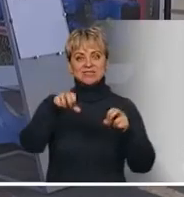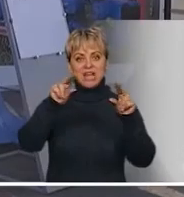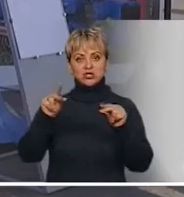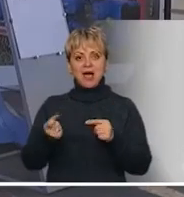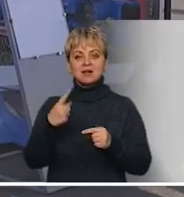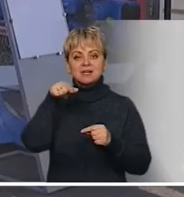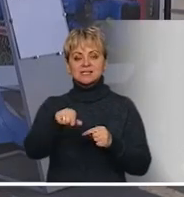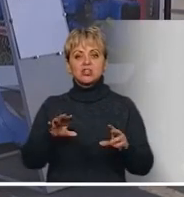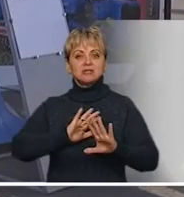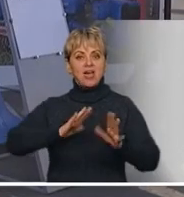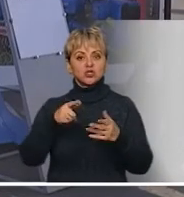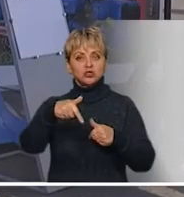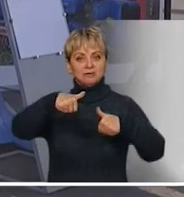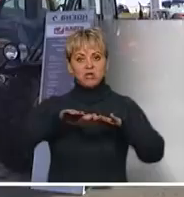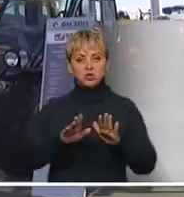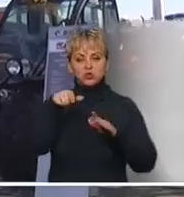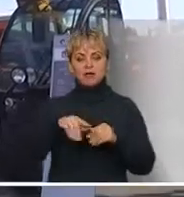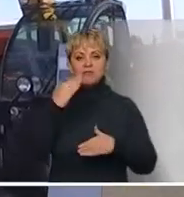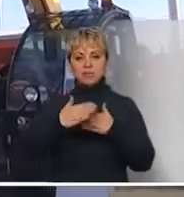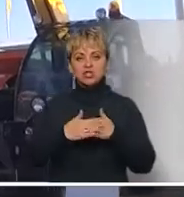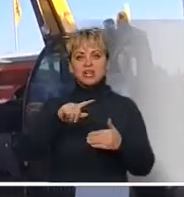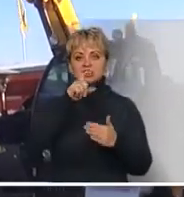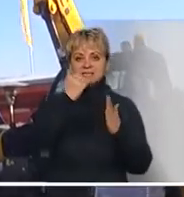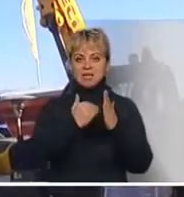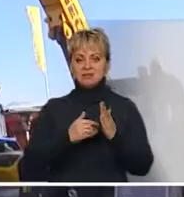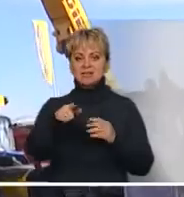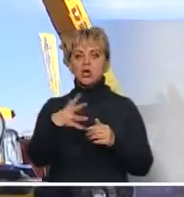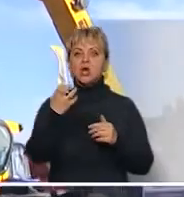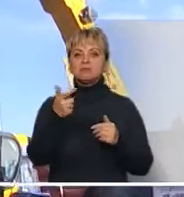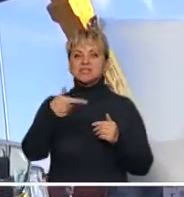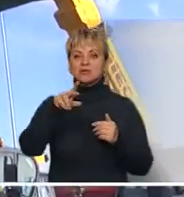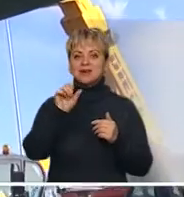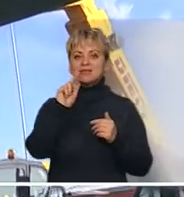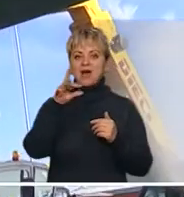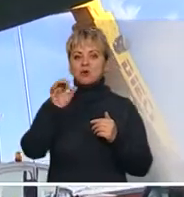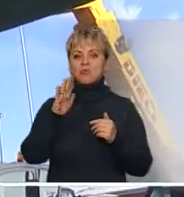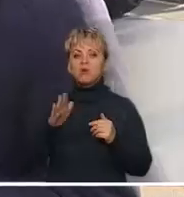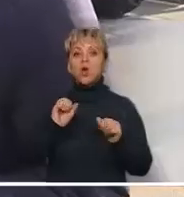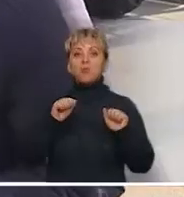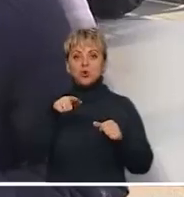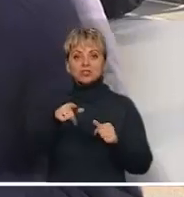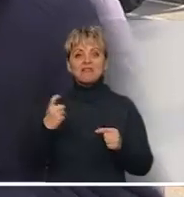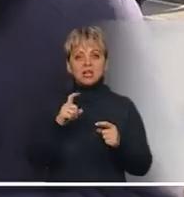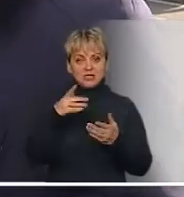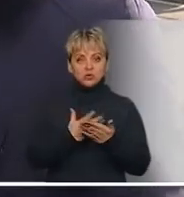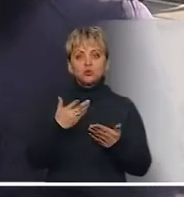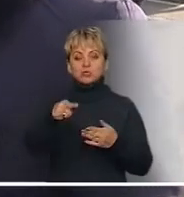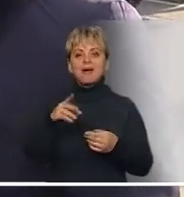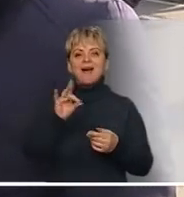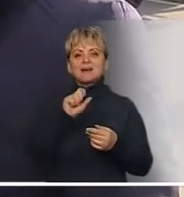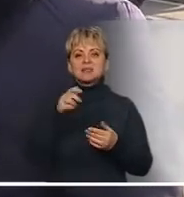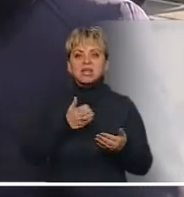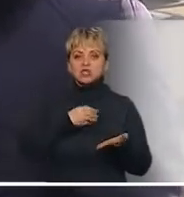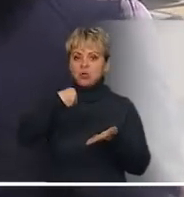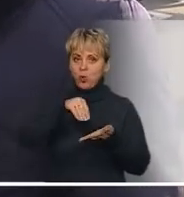для счастливчиков оказались неожиданным решением ближайших задач. 500 гектаров. 500 гектаров. Ну вот нужно в хозяйстве видеть? Да, как